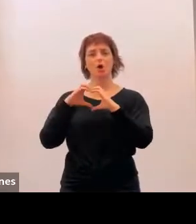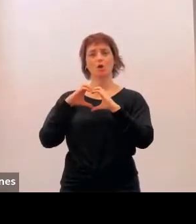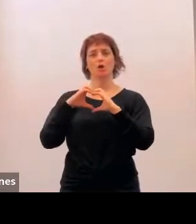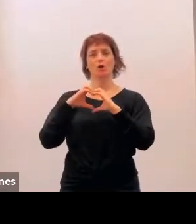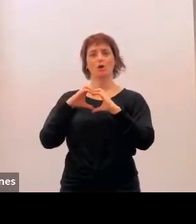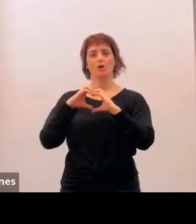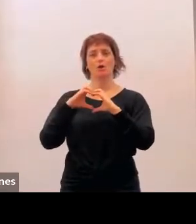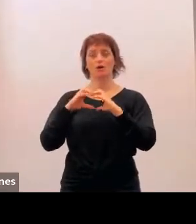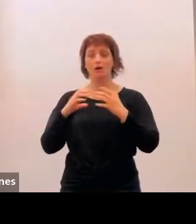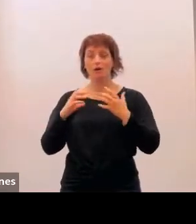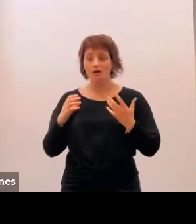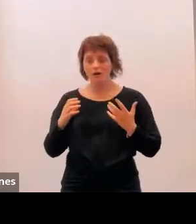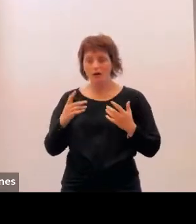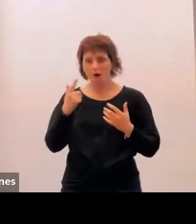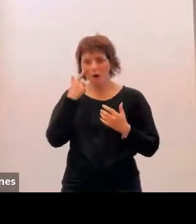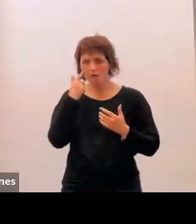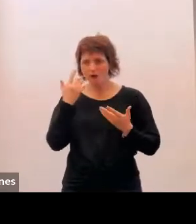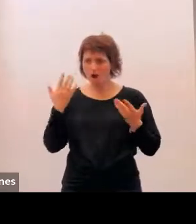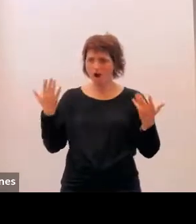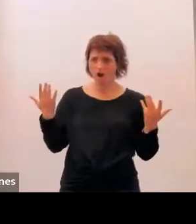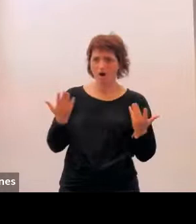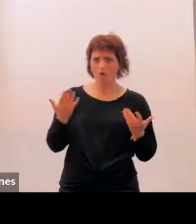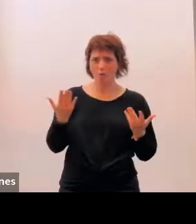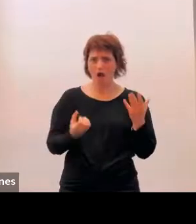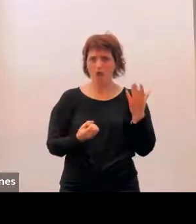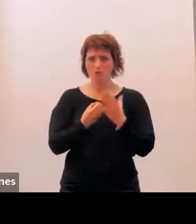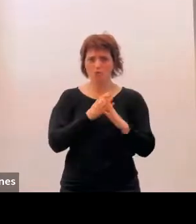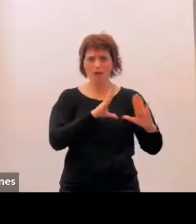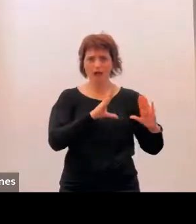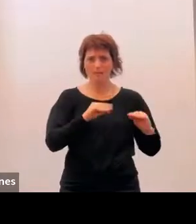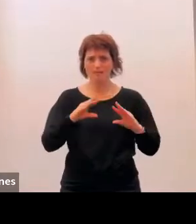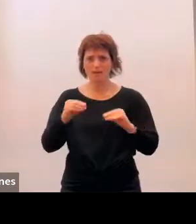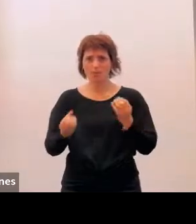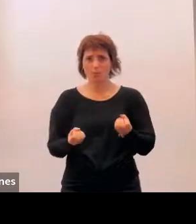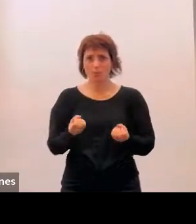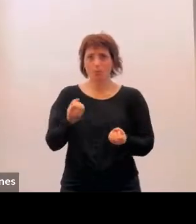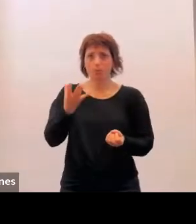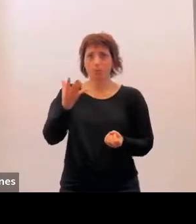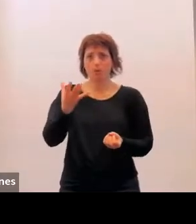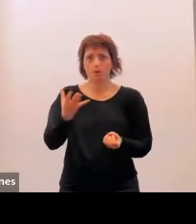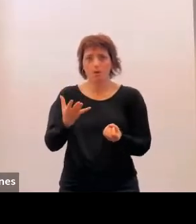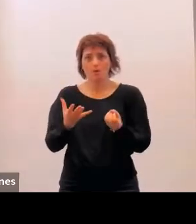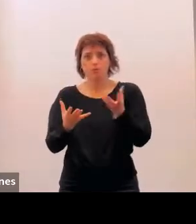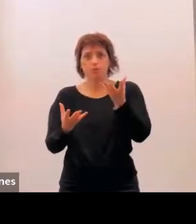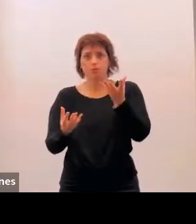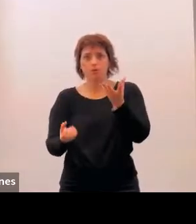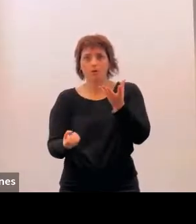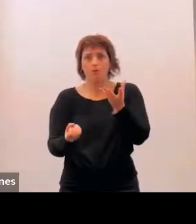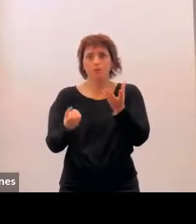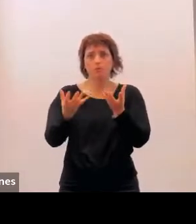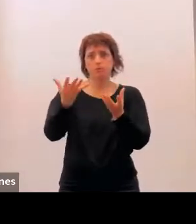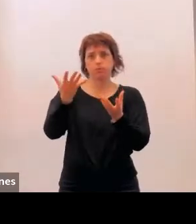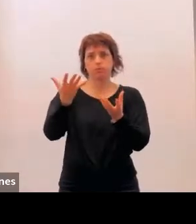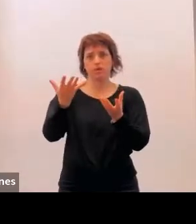voit de nombreuses nouvelles habitations sortir de terre, sans que soit prévu